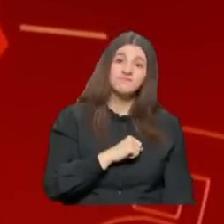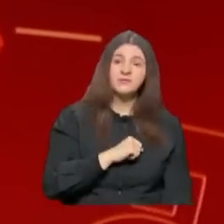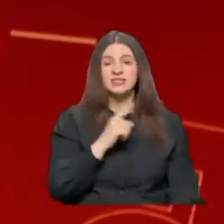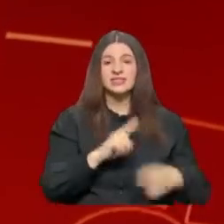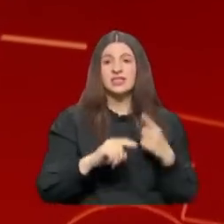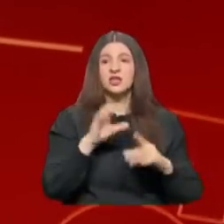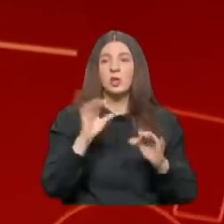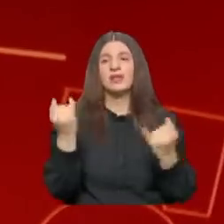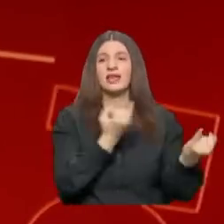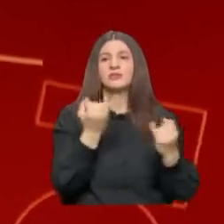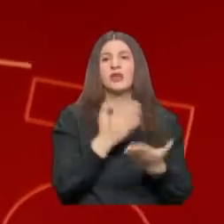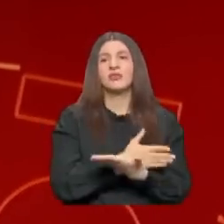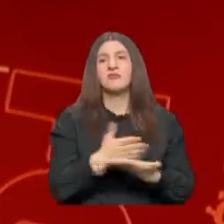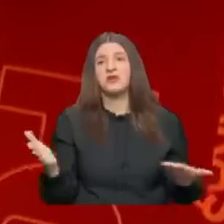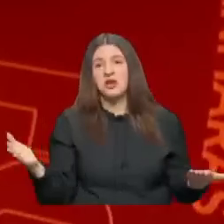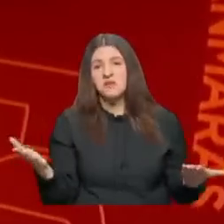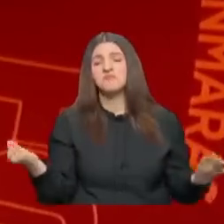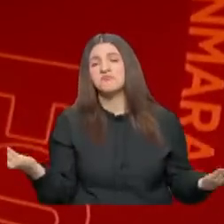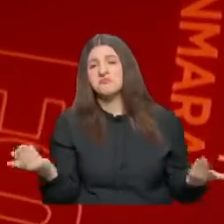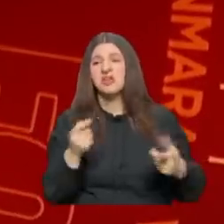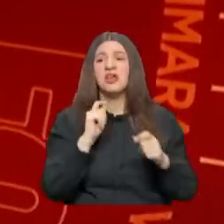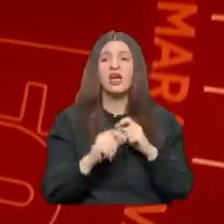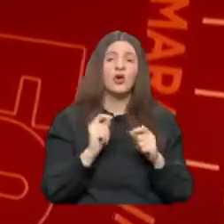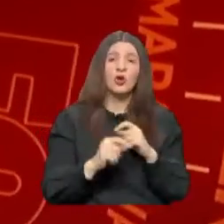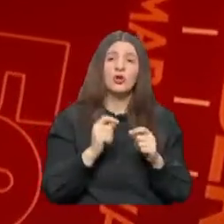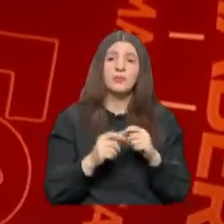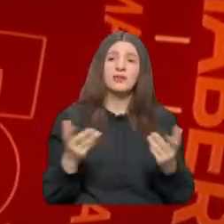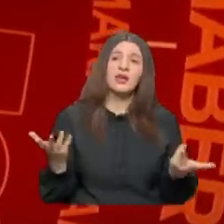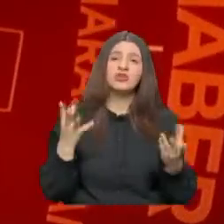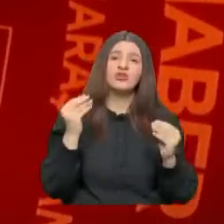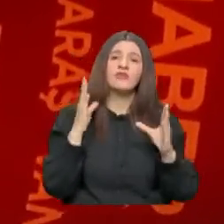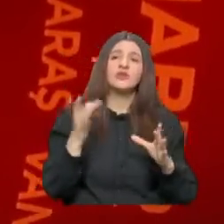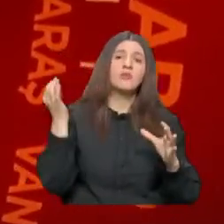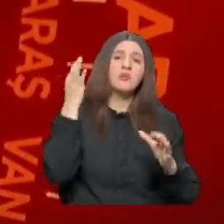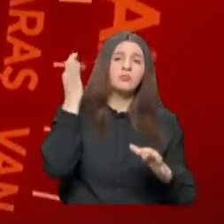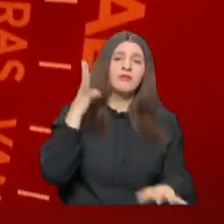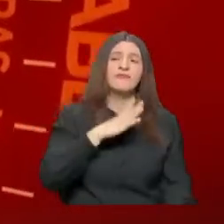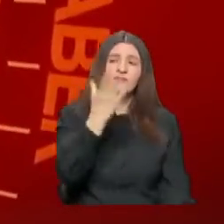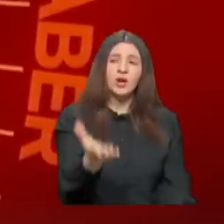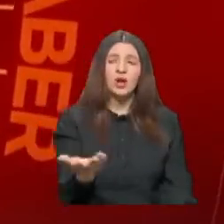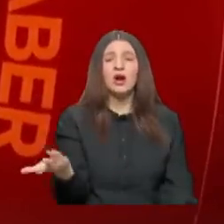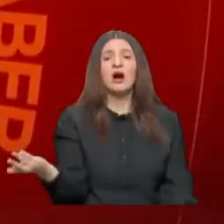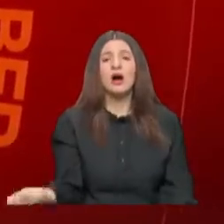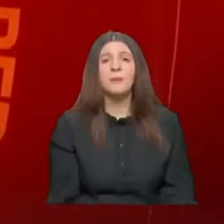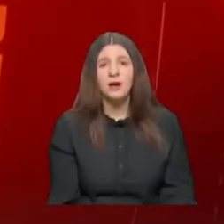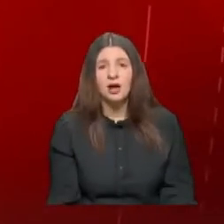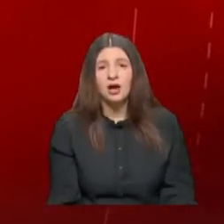Evet, siyasette böyle tartışmalar sürüyor. Ekonomide pek çok şey duyuyorsunuz. Fakat